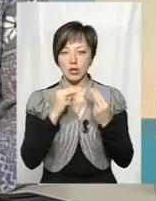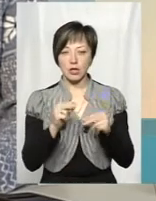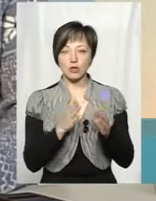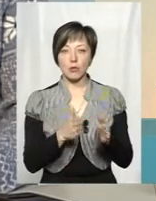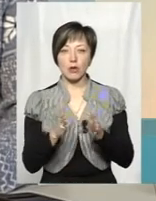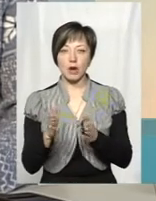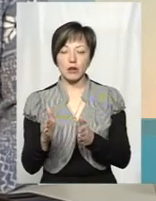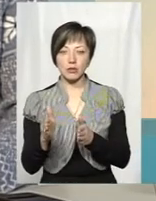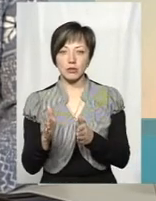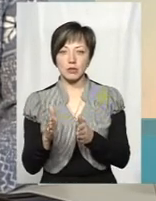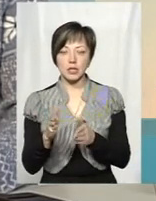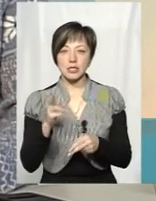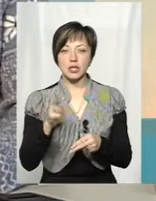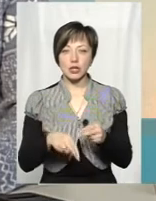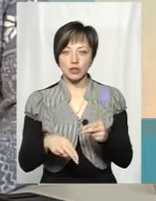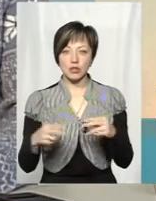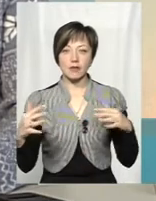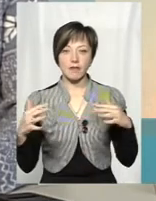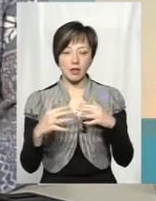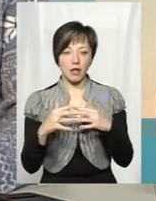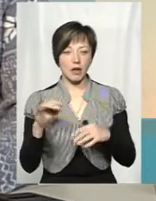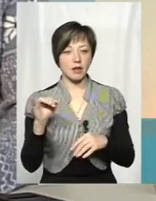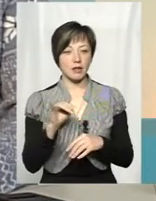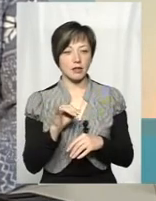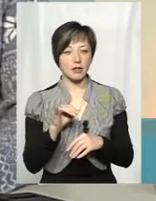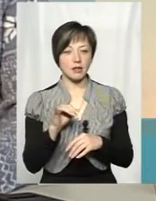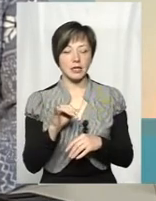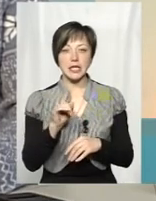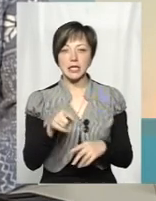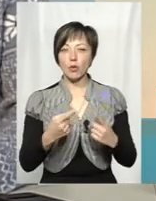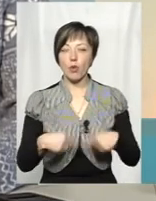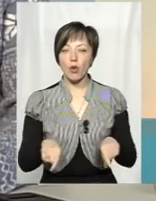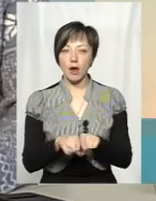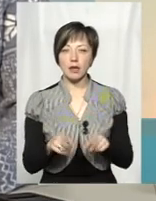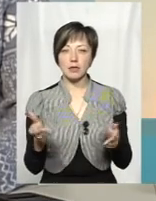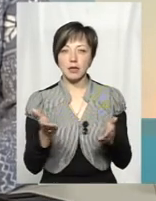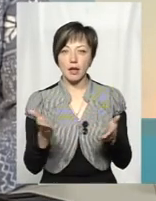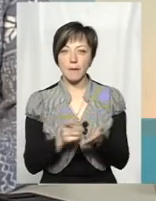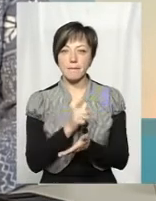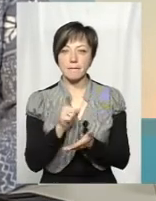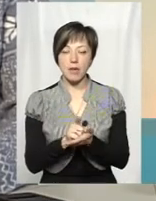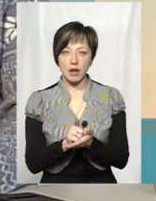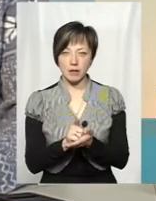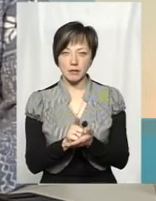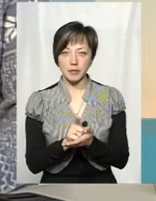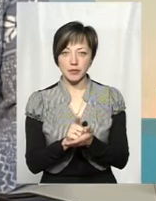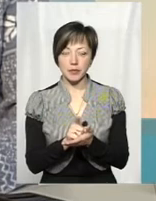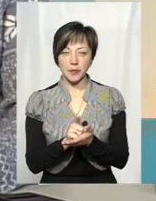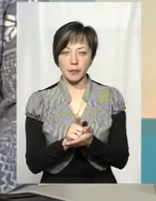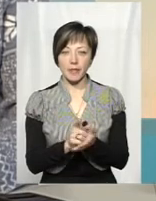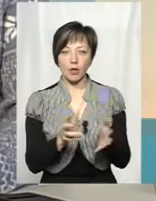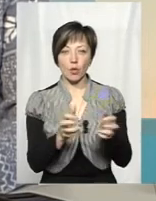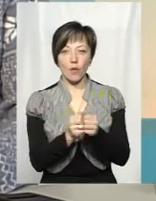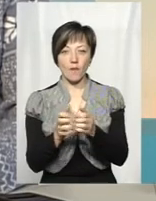порядок, закінчиться війна. І тоді ті органи, які мали б ловити тих,